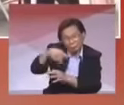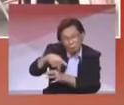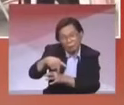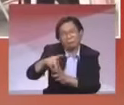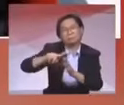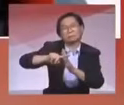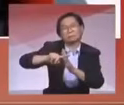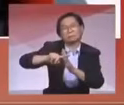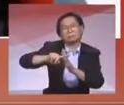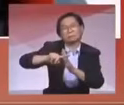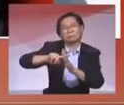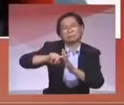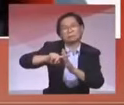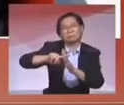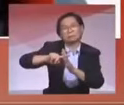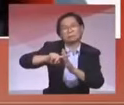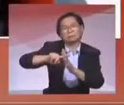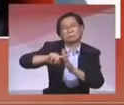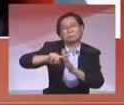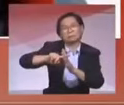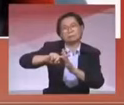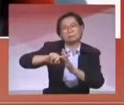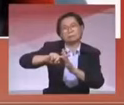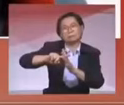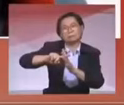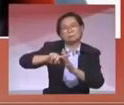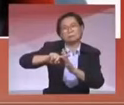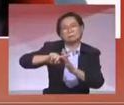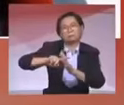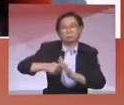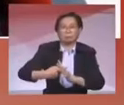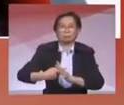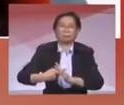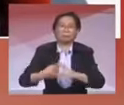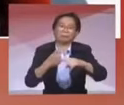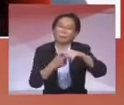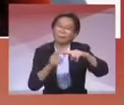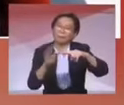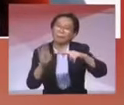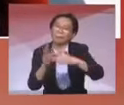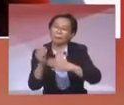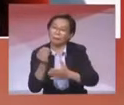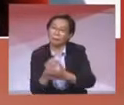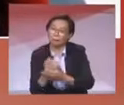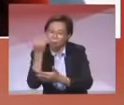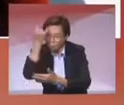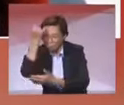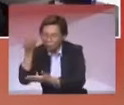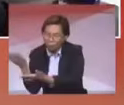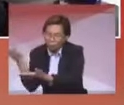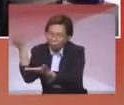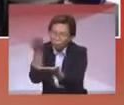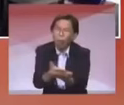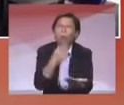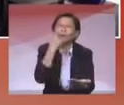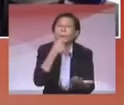dilaksanakan. If the MCO has to be implemented. Ini pandangan yang diberikan oleh pihak yang